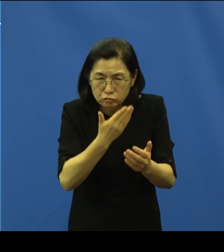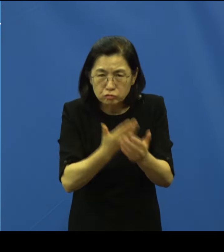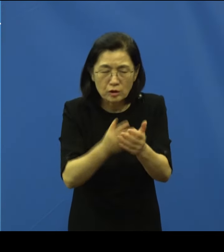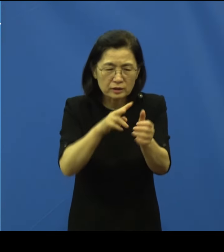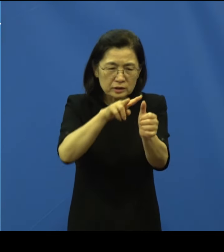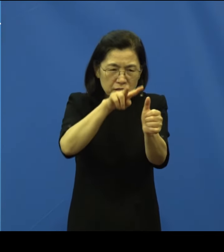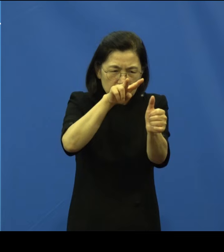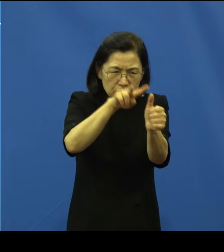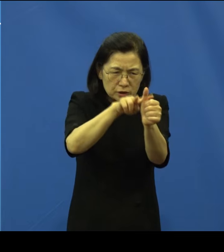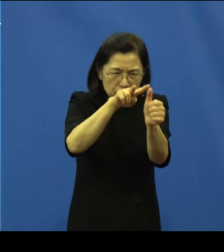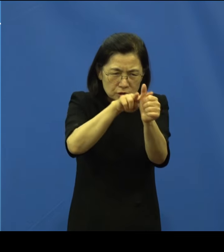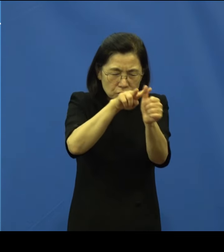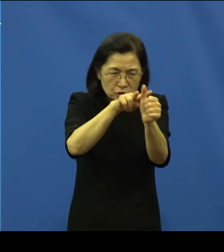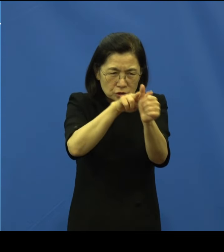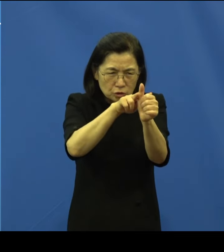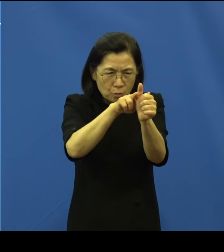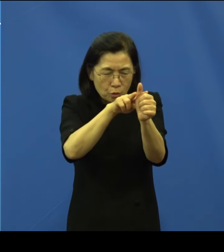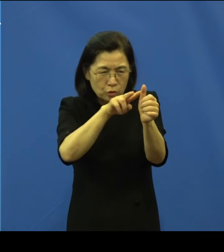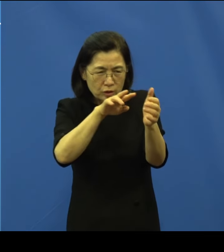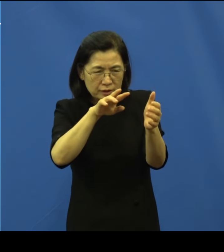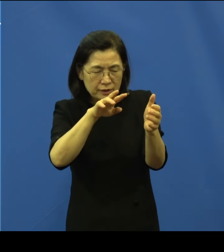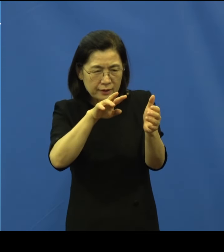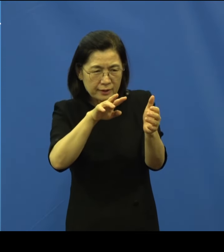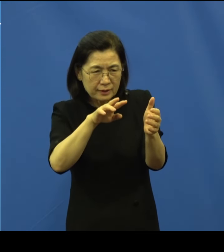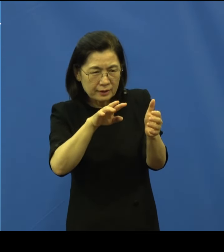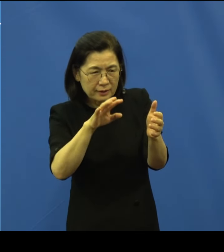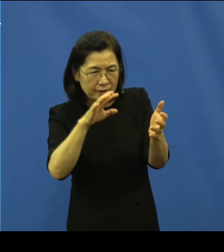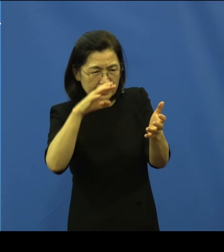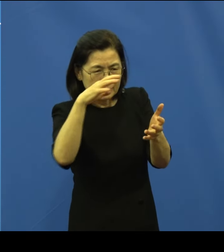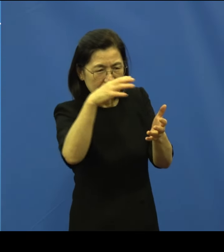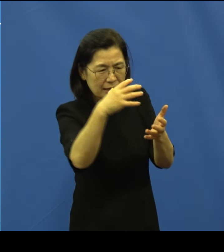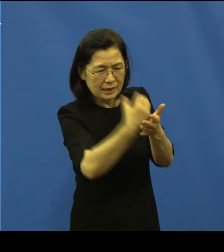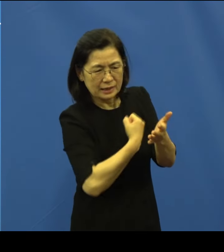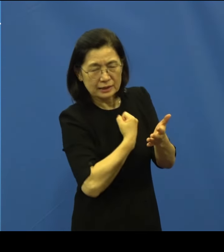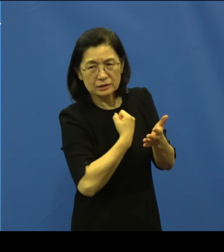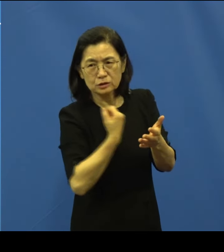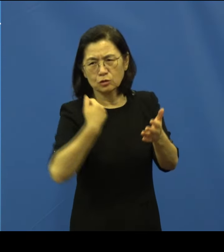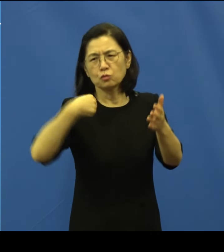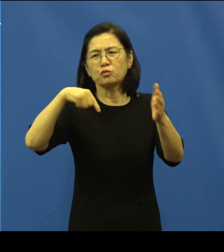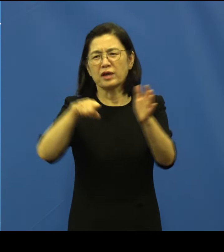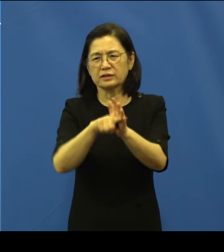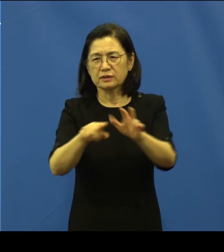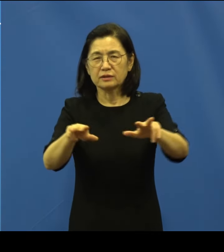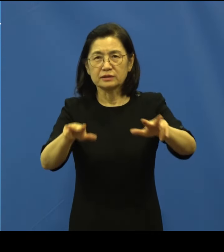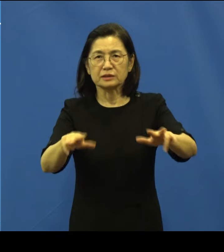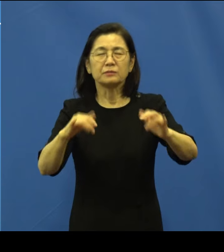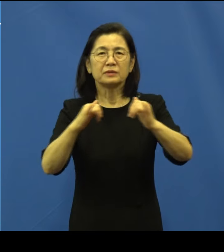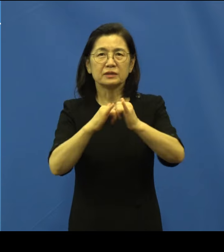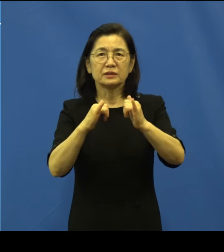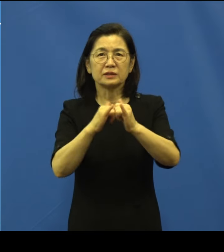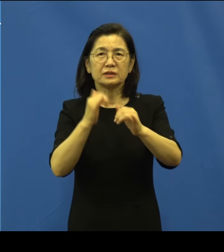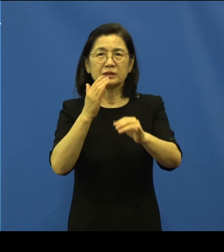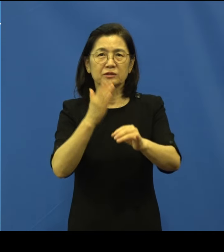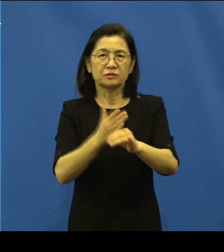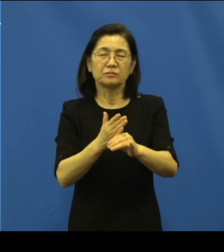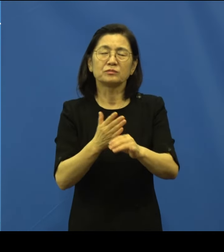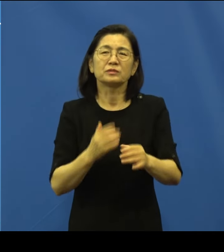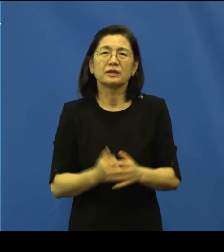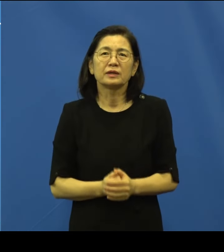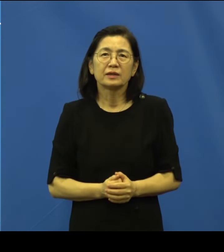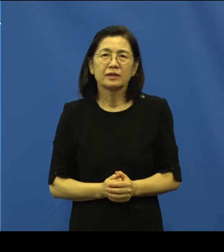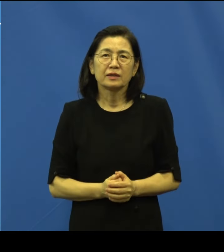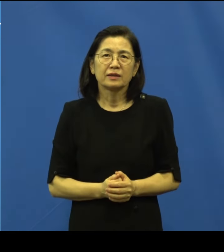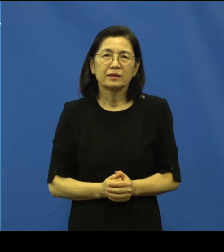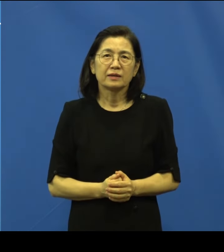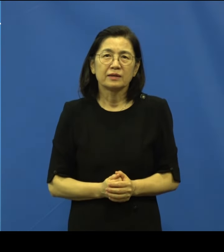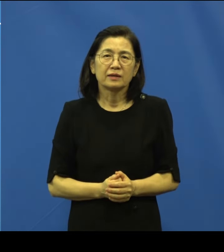요즘 이제 전자제품들도 그죠? 중국산을 쓰지 않는다. 뭐 이제 이런 얘기들이 있는데, 정보에 관련된 모든